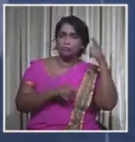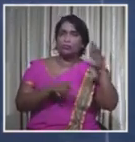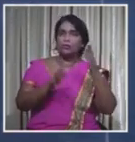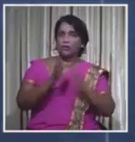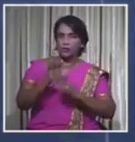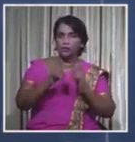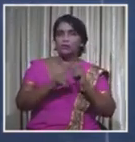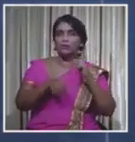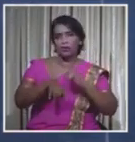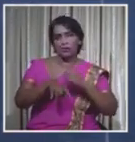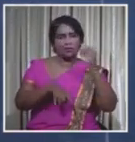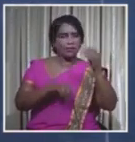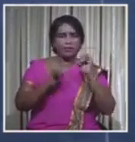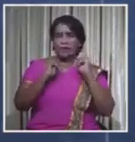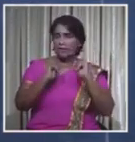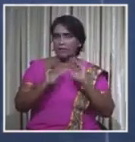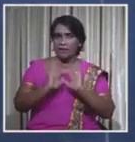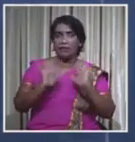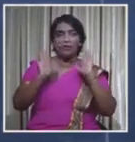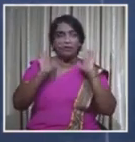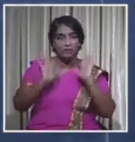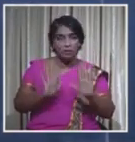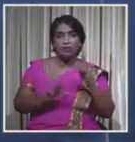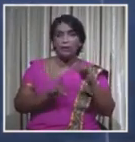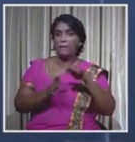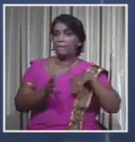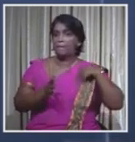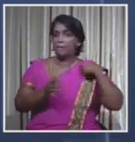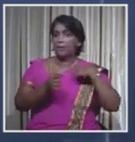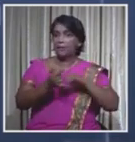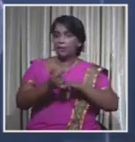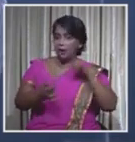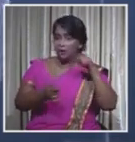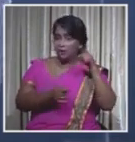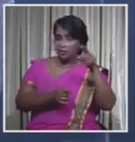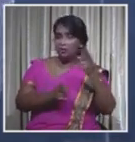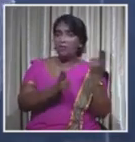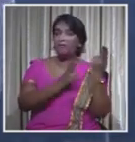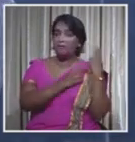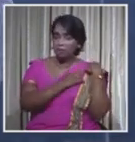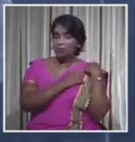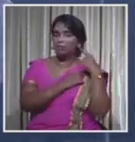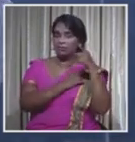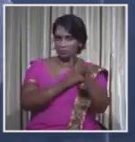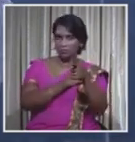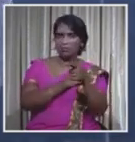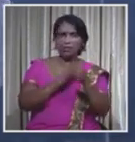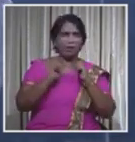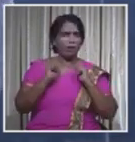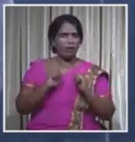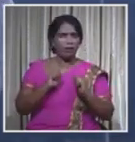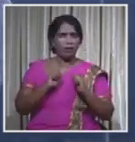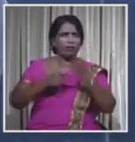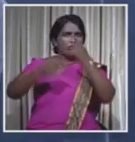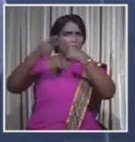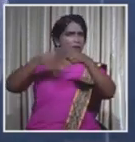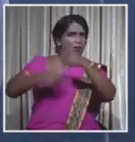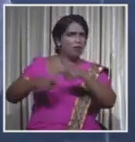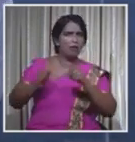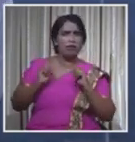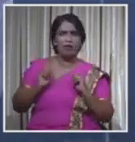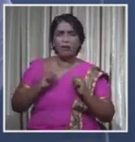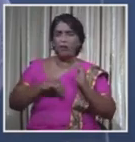මන්ත්‍රීවරයෙක් ඒ අවස්ථාව දෙන එක වරදක් නැහැ. හැබැයි මේ මහලේකම්තුමා වගකීම බාර ගන්න ඕන මොකද්ද මේ ක්‍රයිටීරියා එක? මොකද්ද මේ